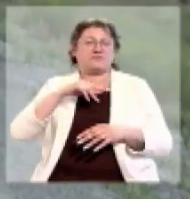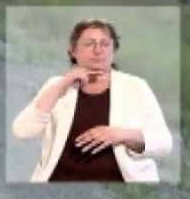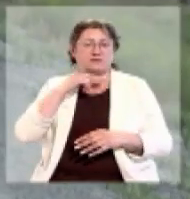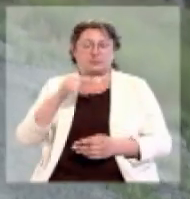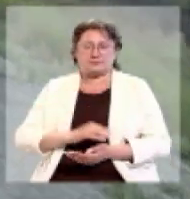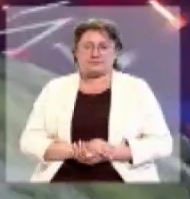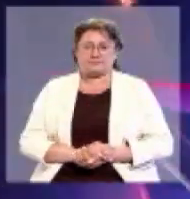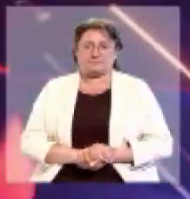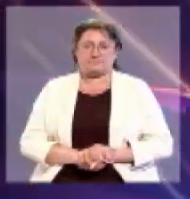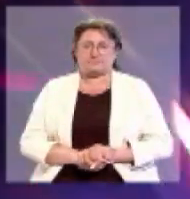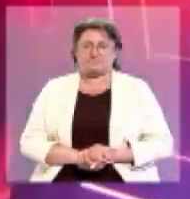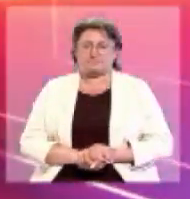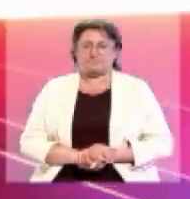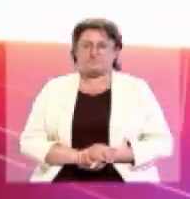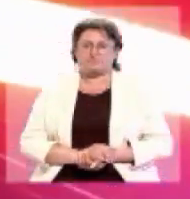бдительными.